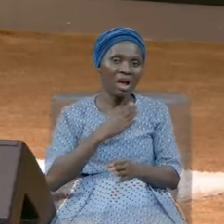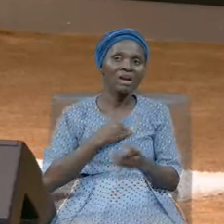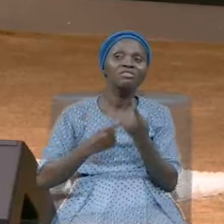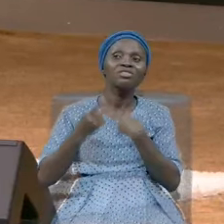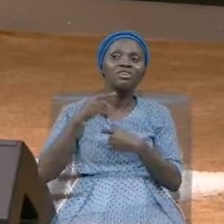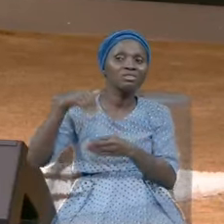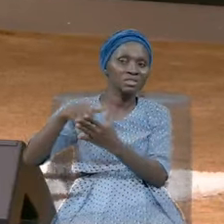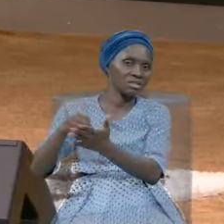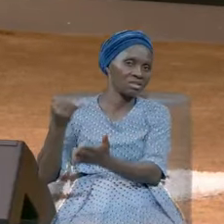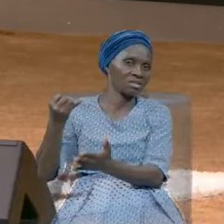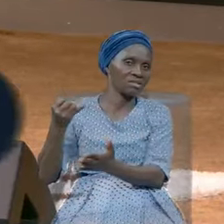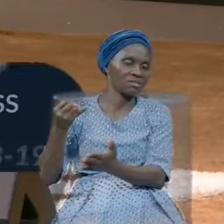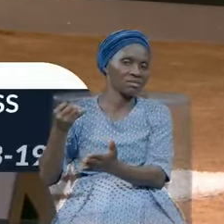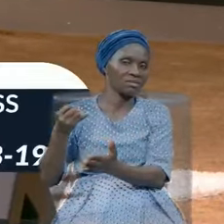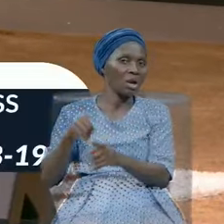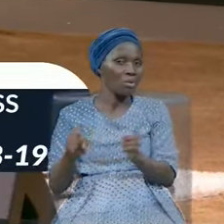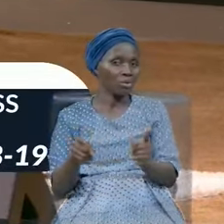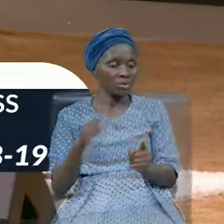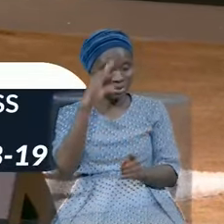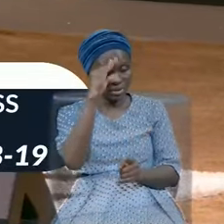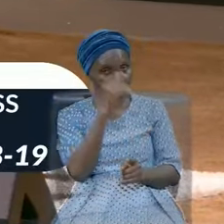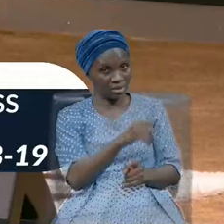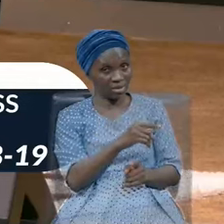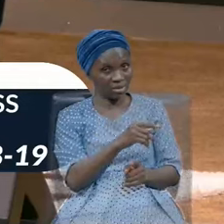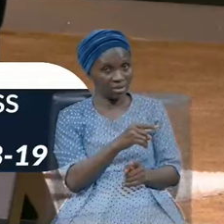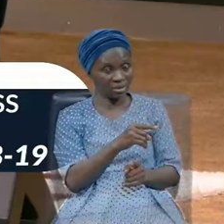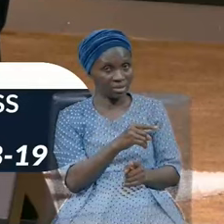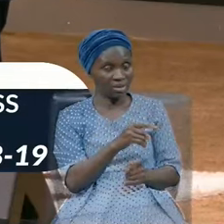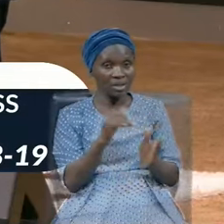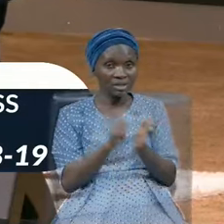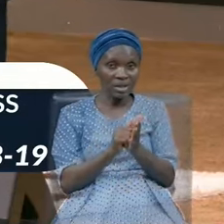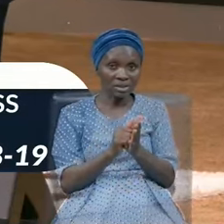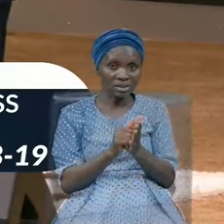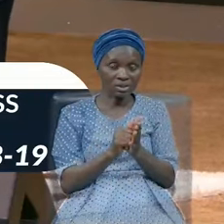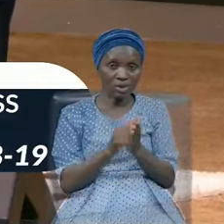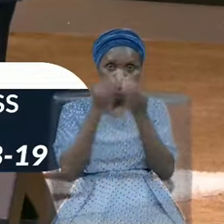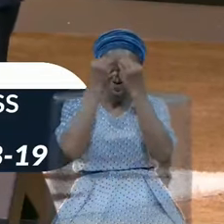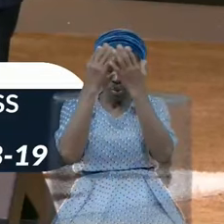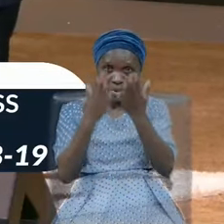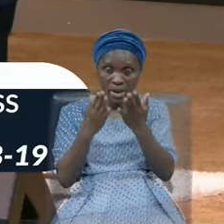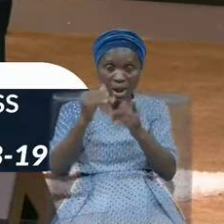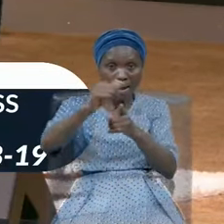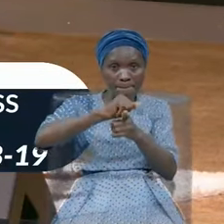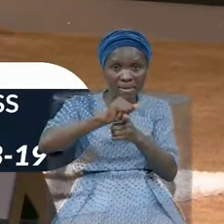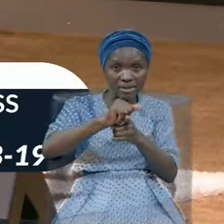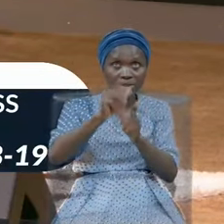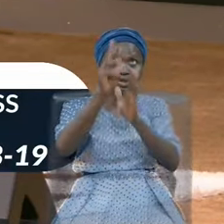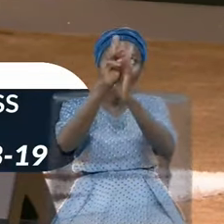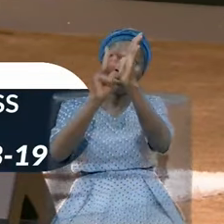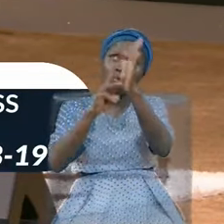aussi, mais celui qui fait la volonté de Dieu